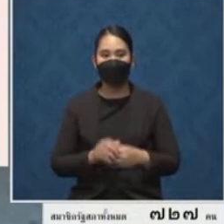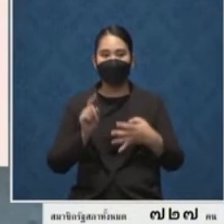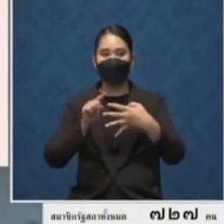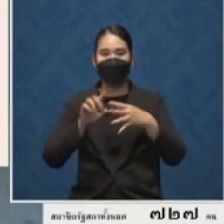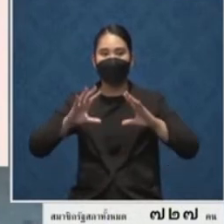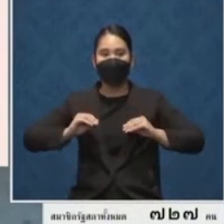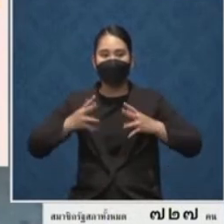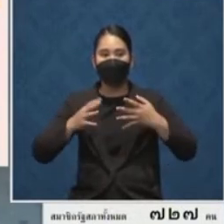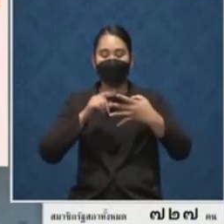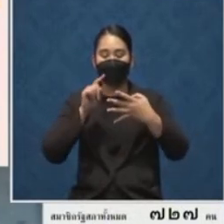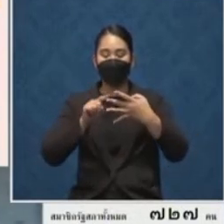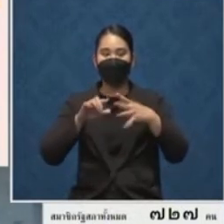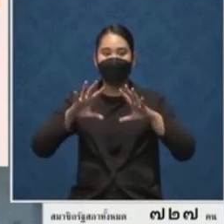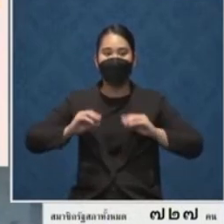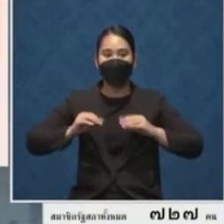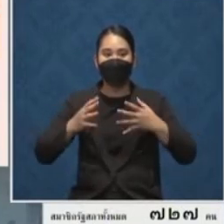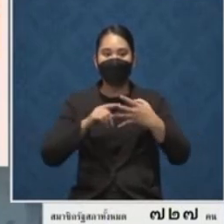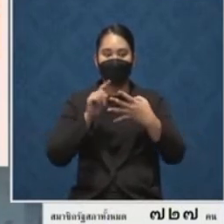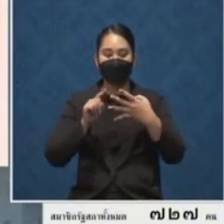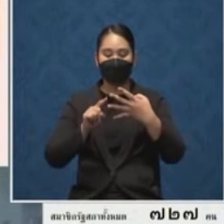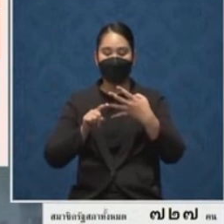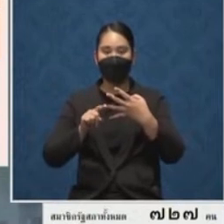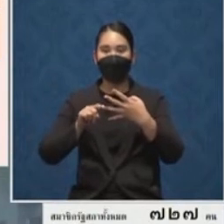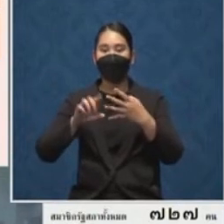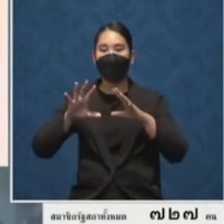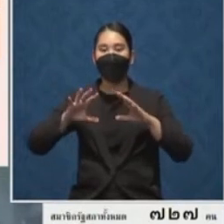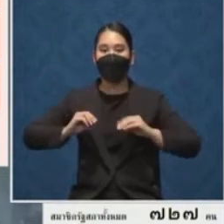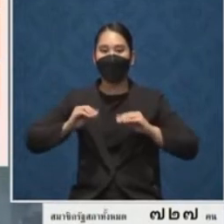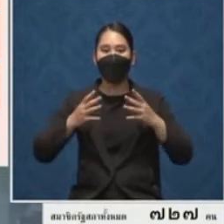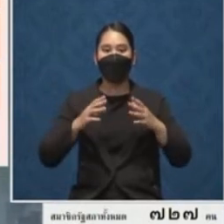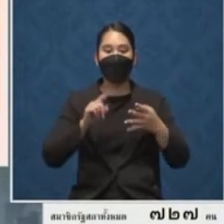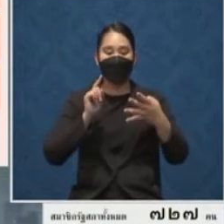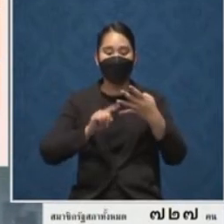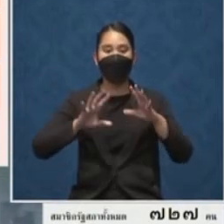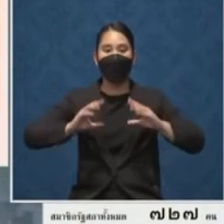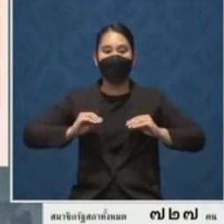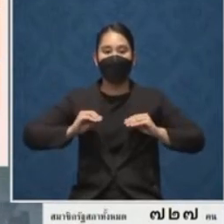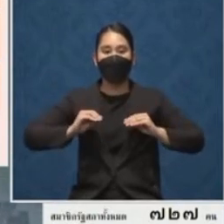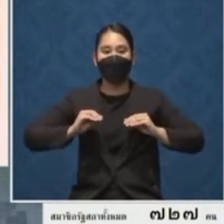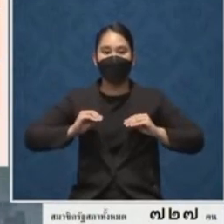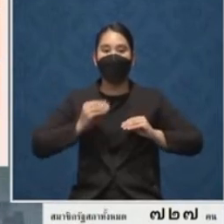การ3ไม่รับหลักการ4งดออกเสียง